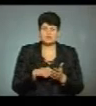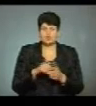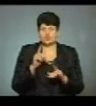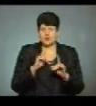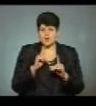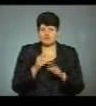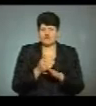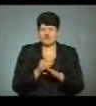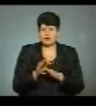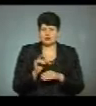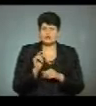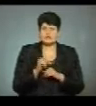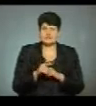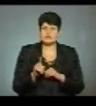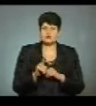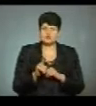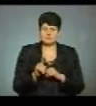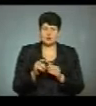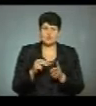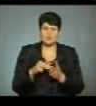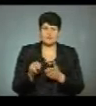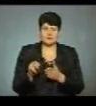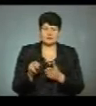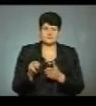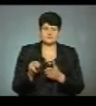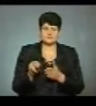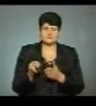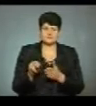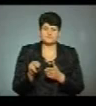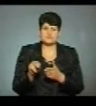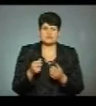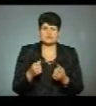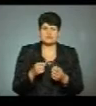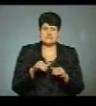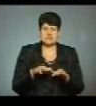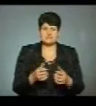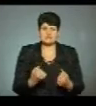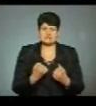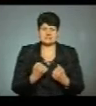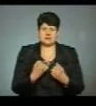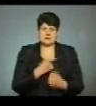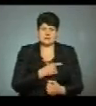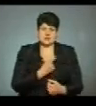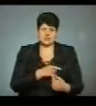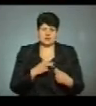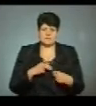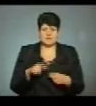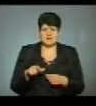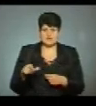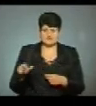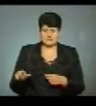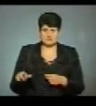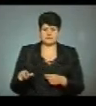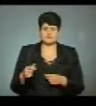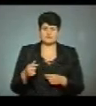радою виділено на те, щоб закупити засоби захисту для медичних працівників,